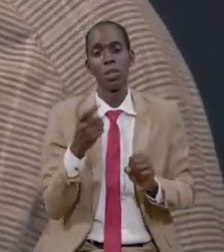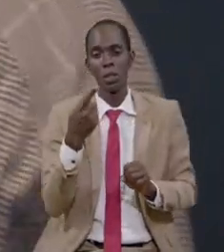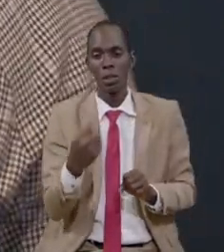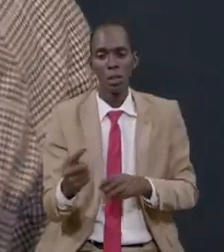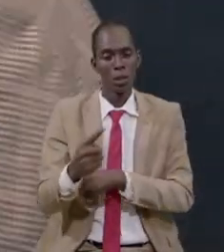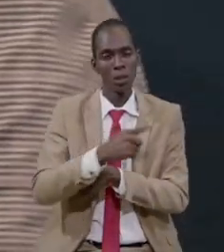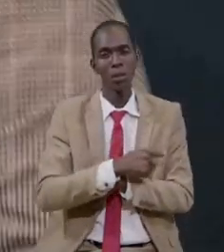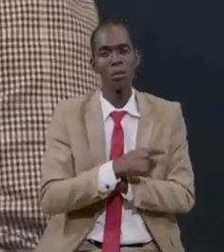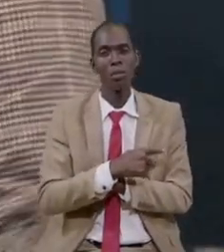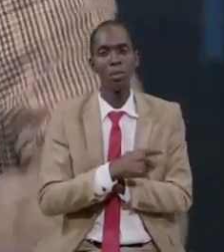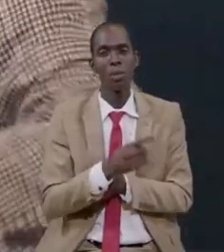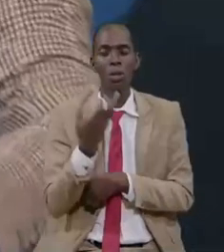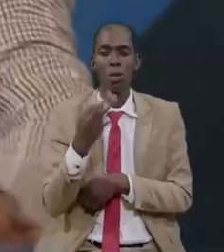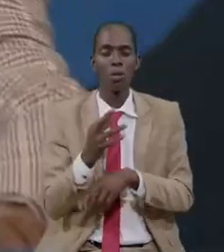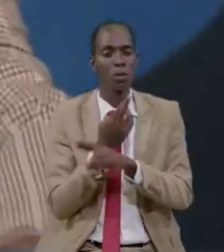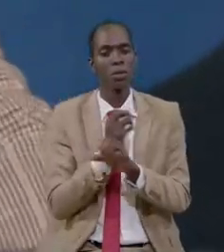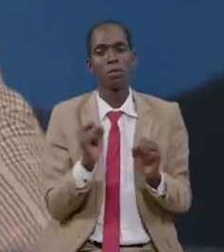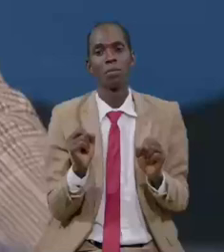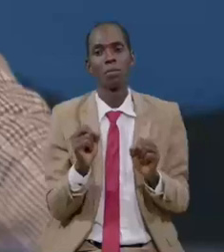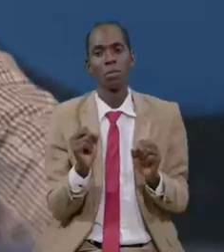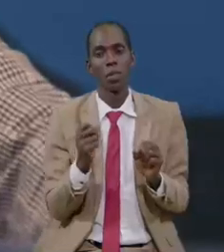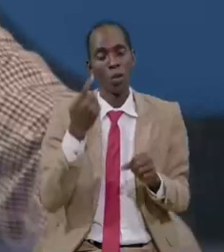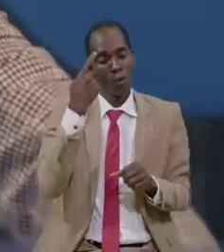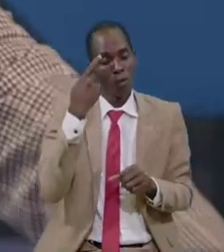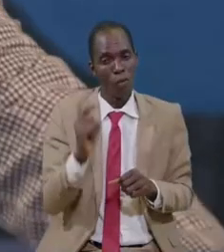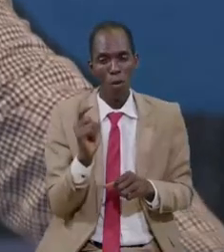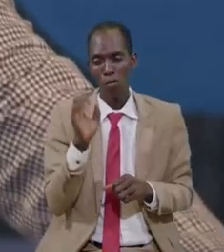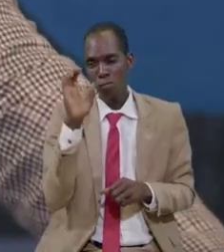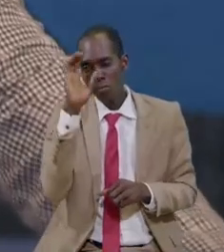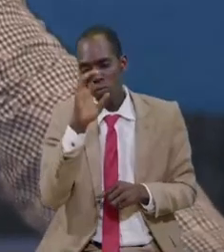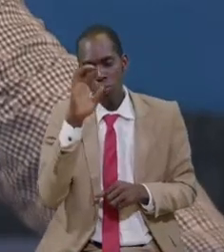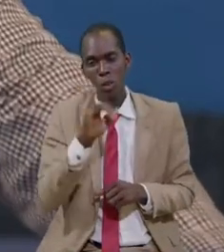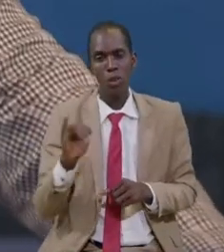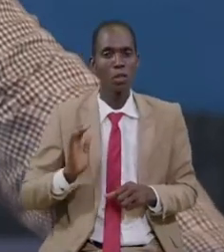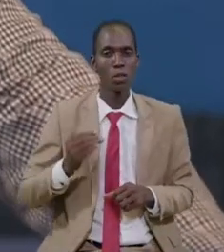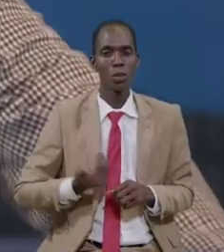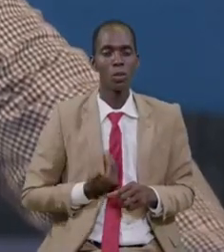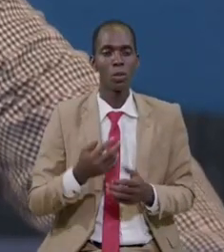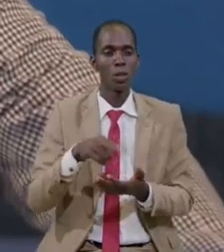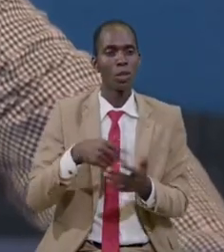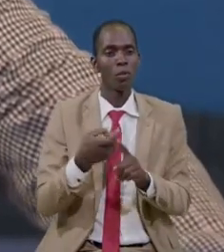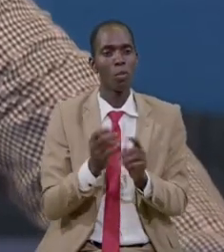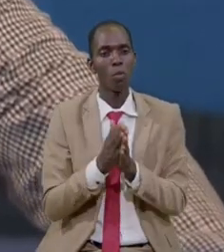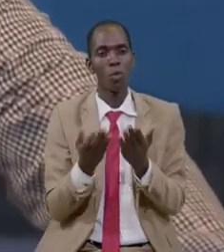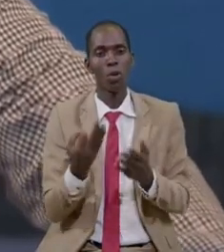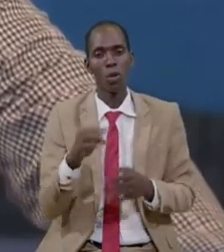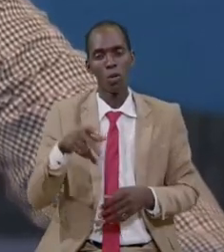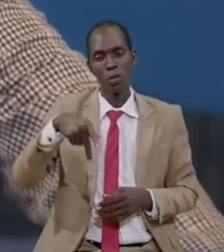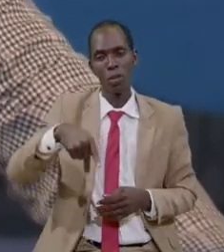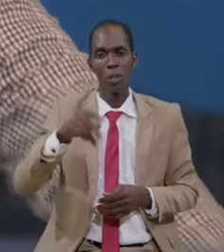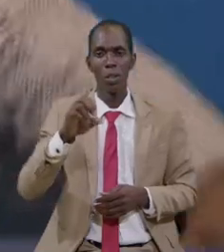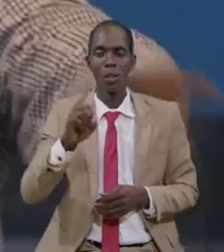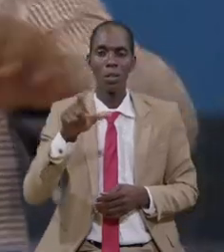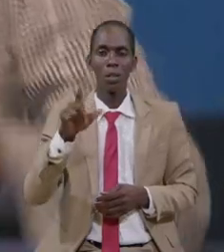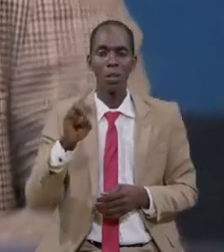de la rédemption pour l'âme qui cherche. Lisons en Psaume